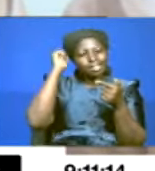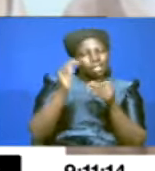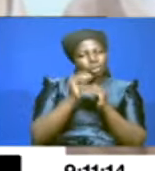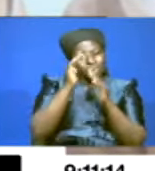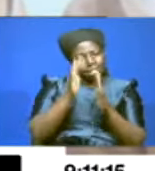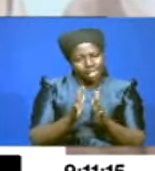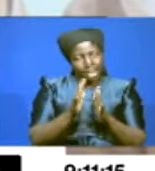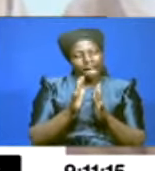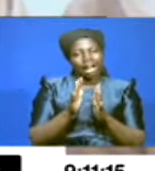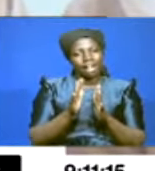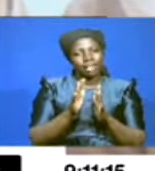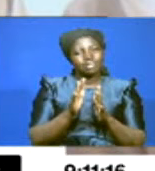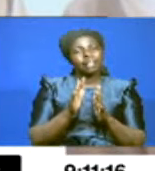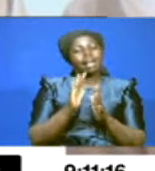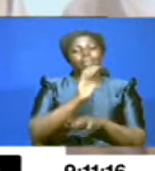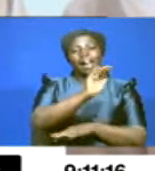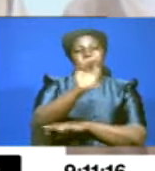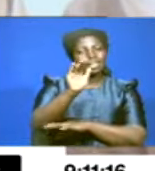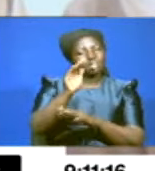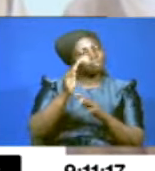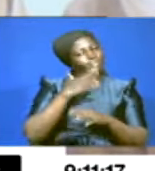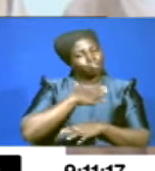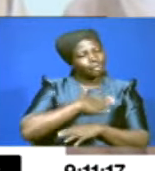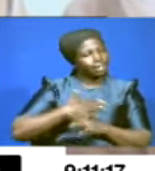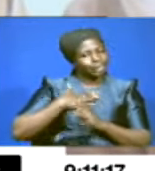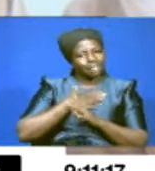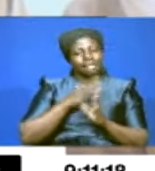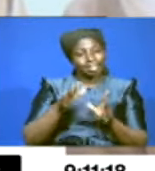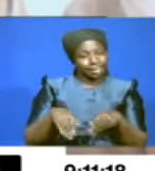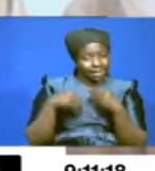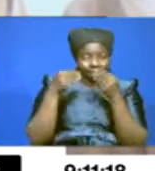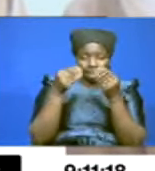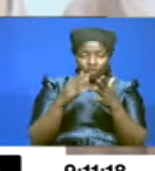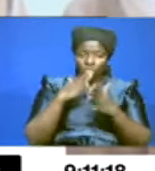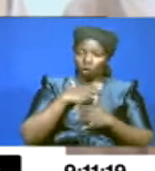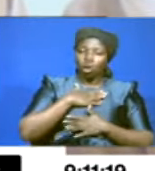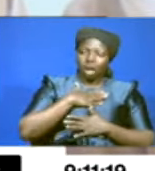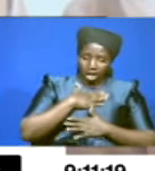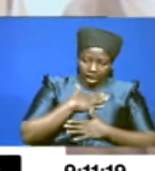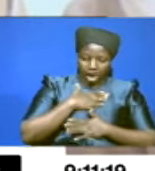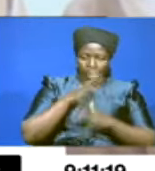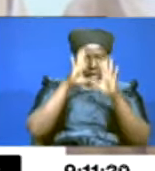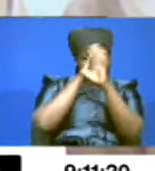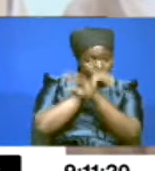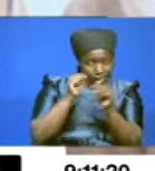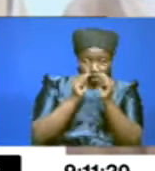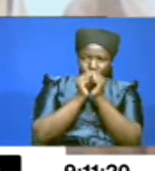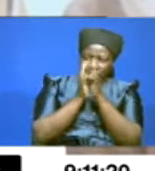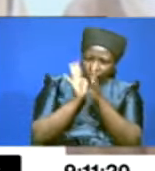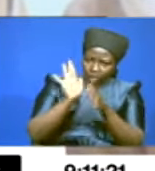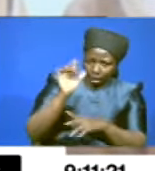Niwaombe mumpeni nafasi stahili mheshimiwa rais na serikali yake.